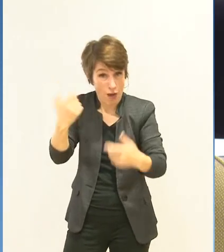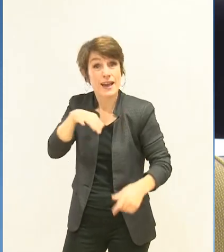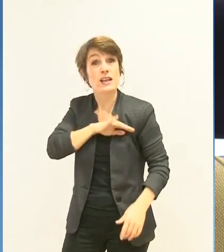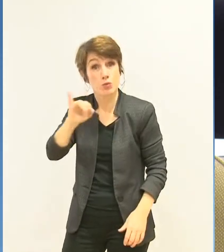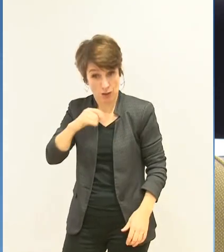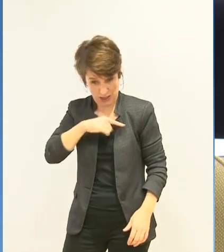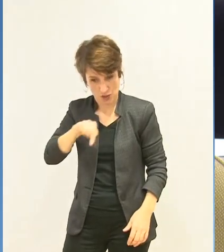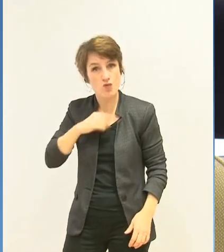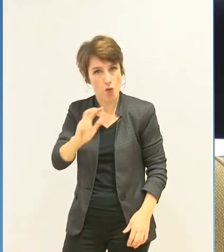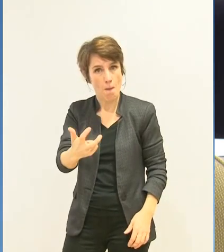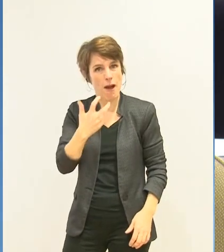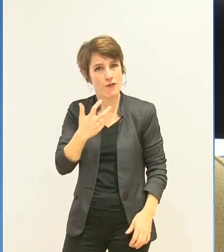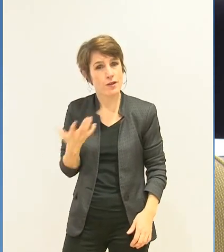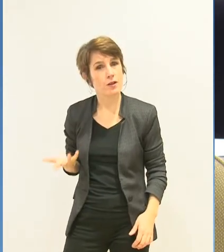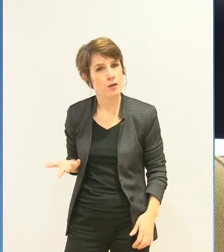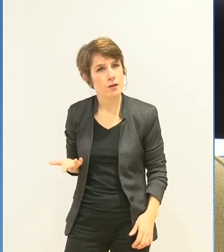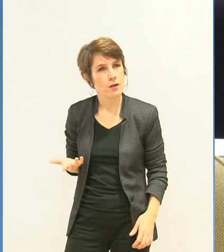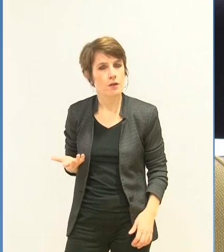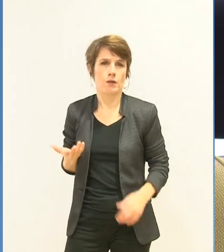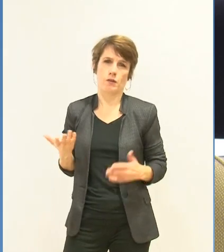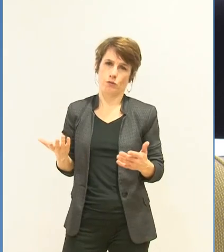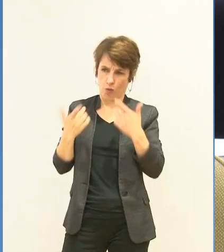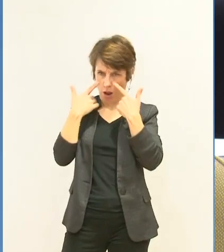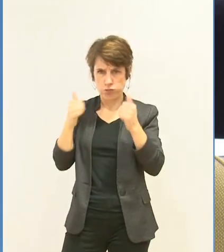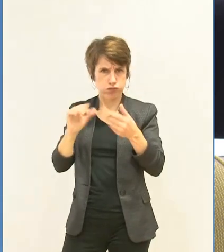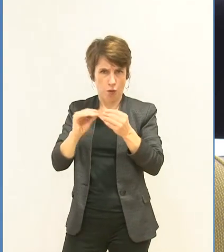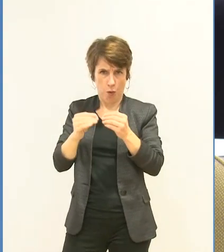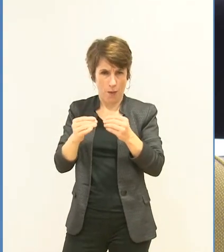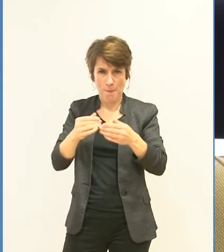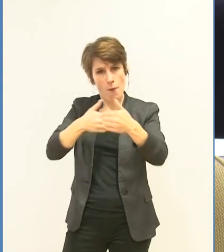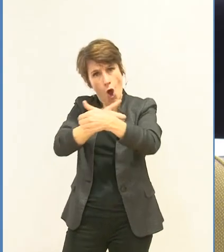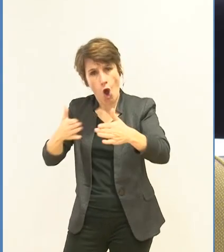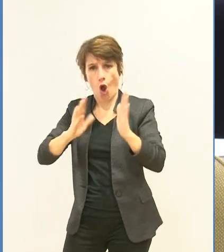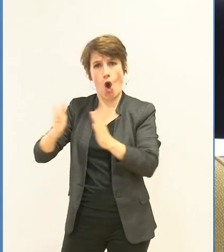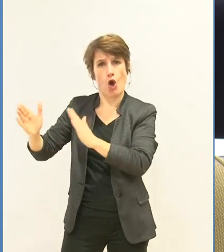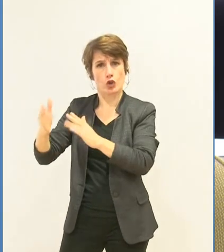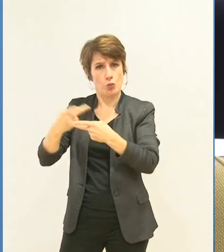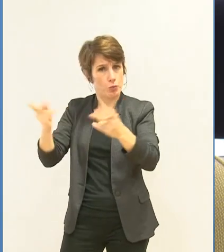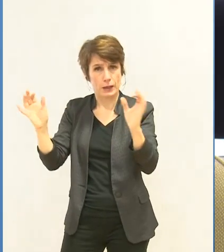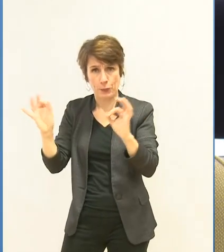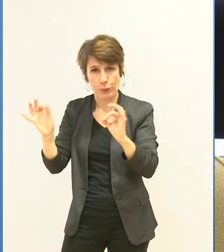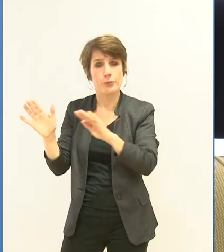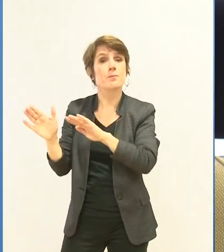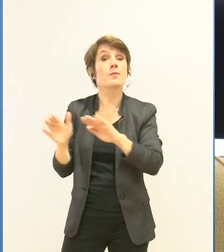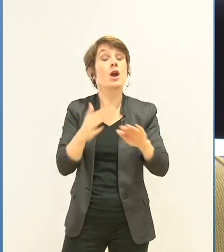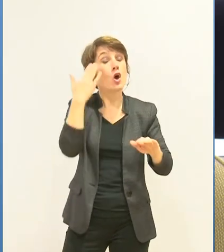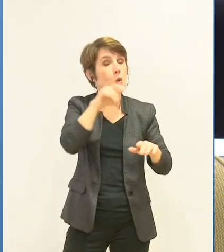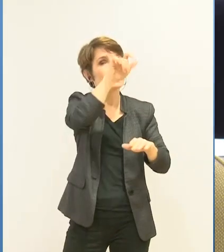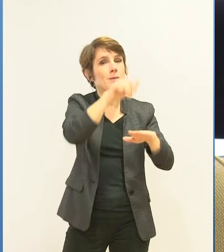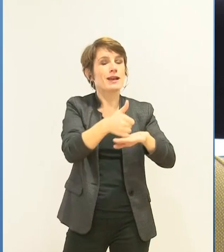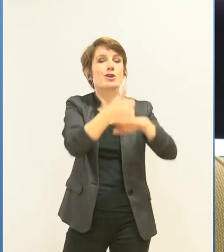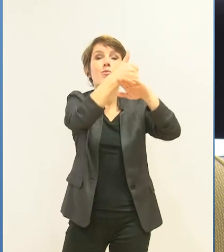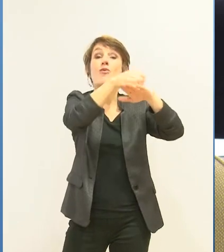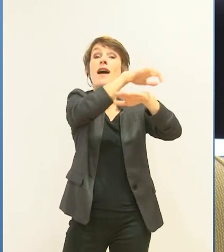nous sommes là sur une question d'ordre public nous savons également tout le préfet de l'isère suit de près ces dossiers